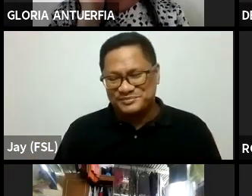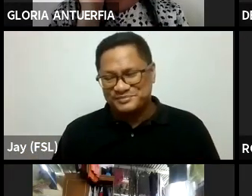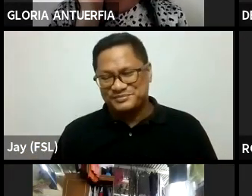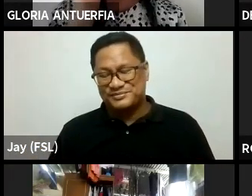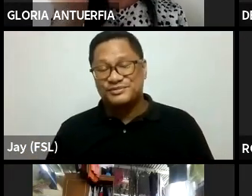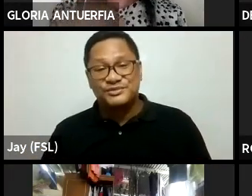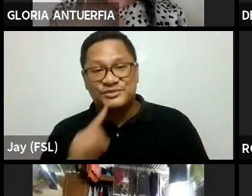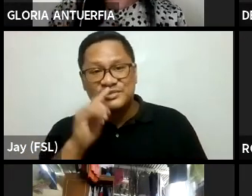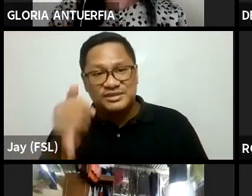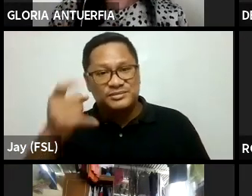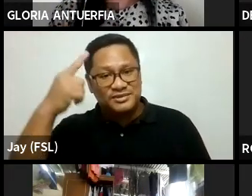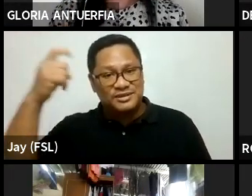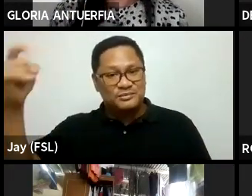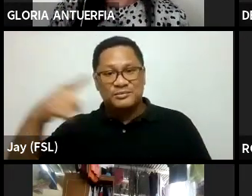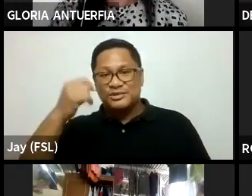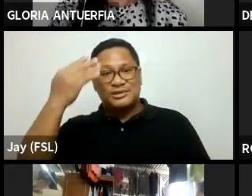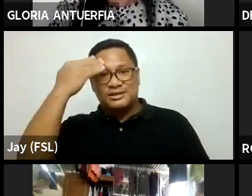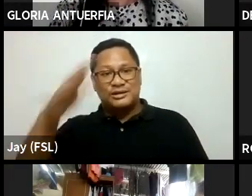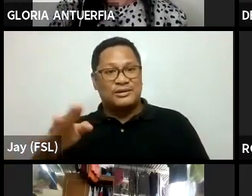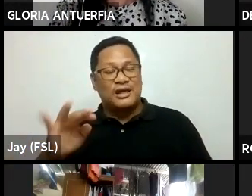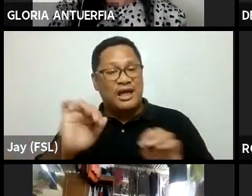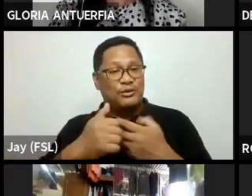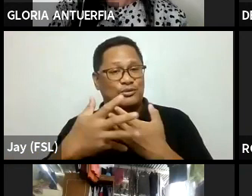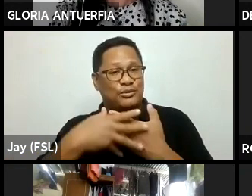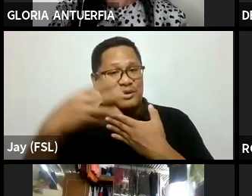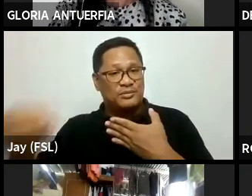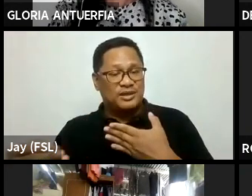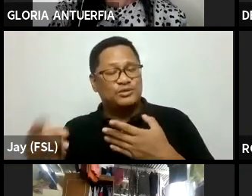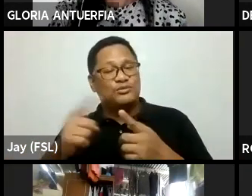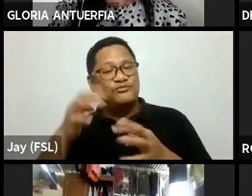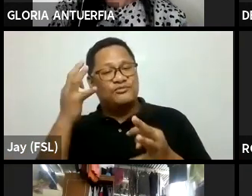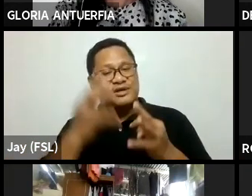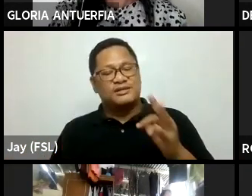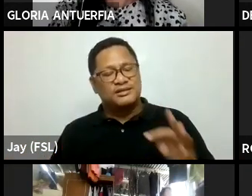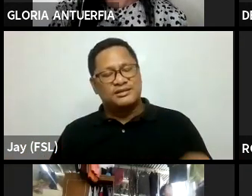Dream pa din siya kasi hindi ko alam i-fabricate at i-finalize.